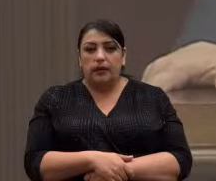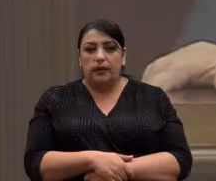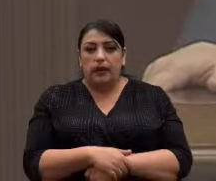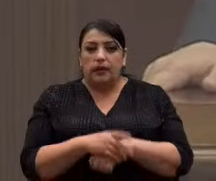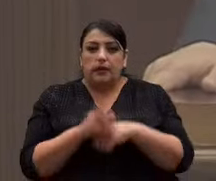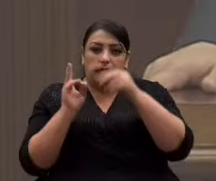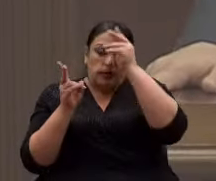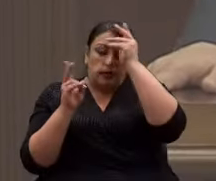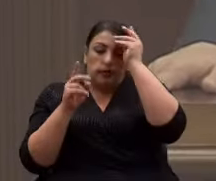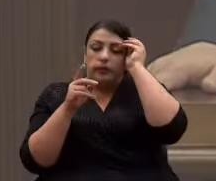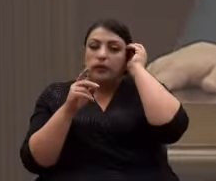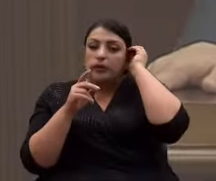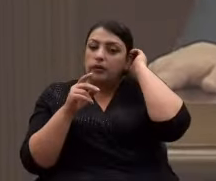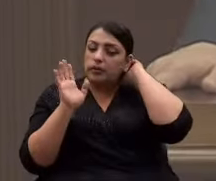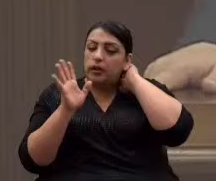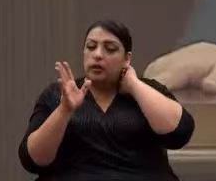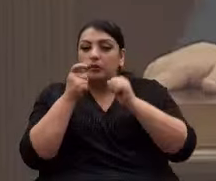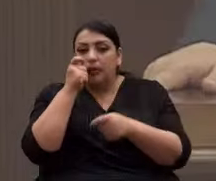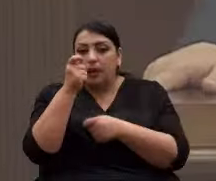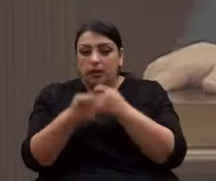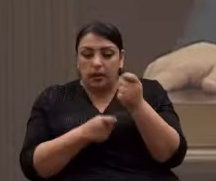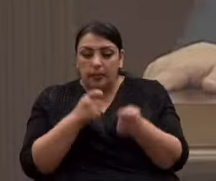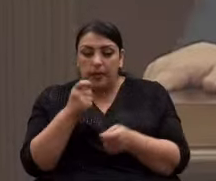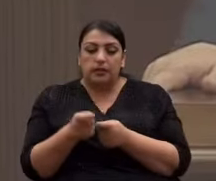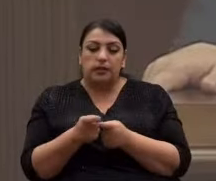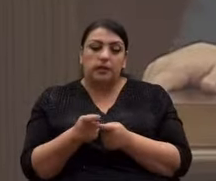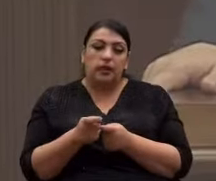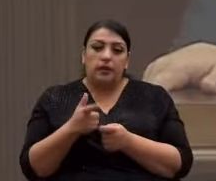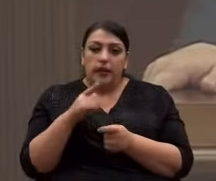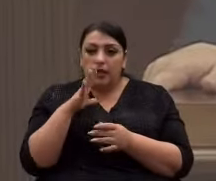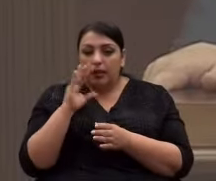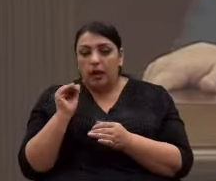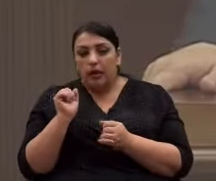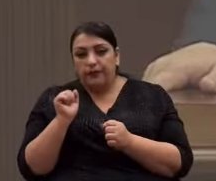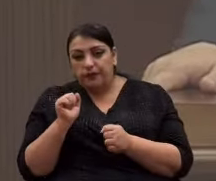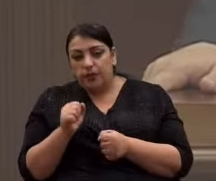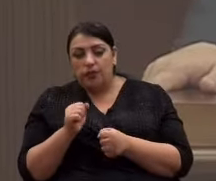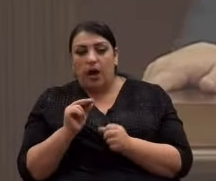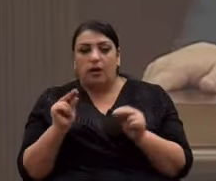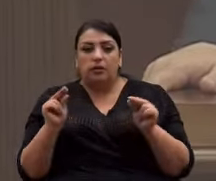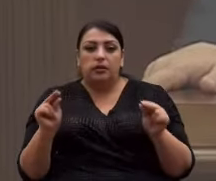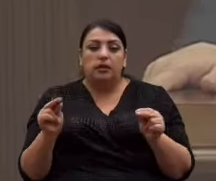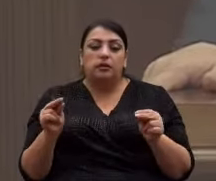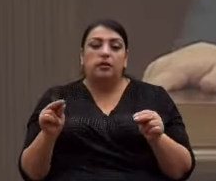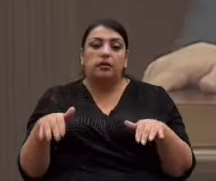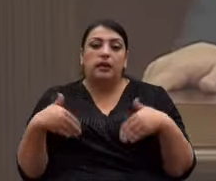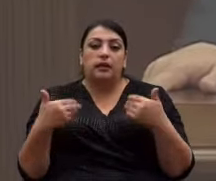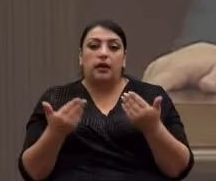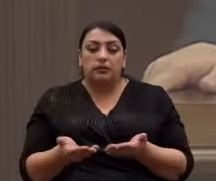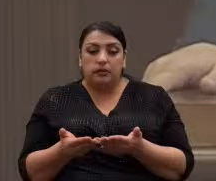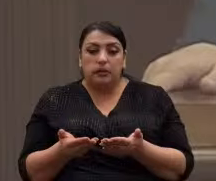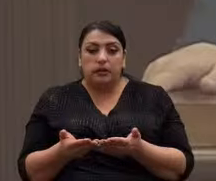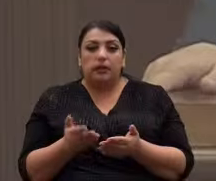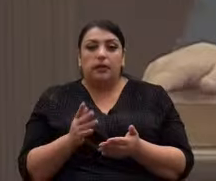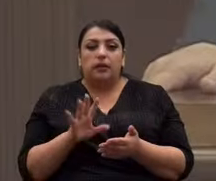Ովքեր բավականին մանրամասն են եւ հնարավորինս անկեղծ ներկայացրեցին իրենց կառույցներում տիրող